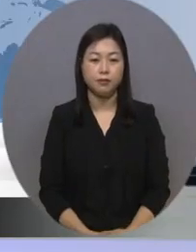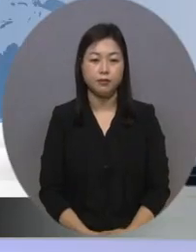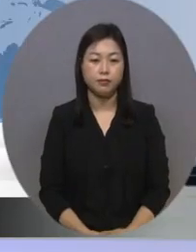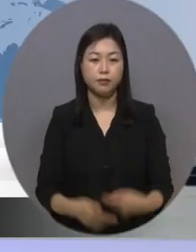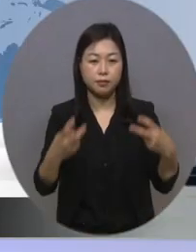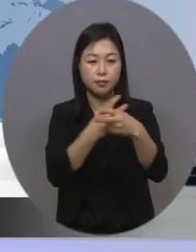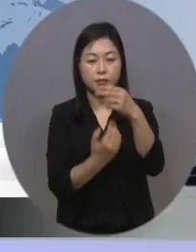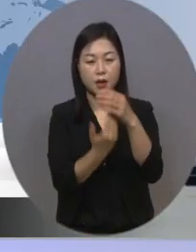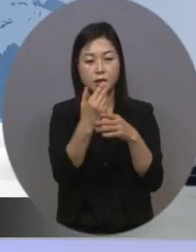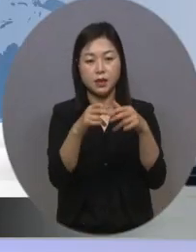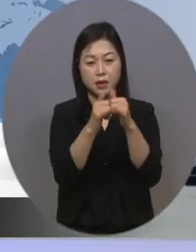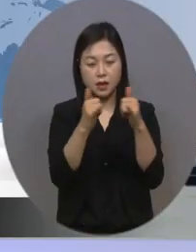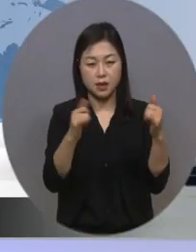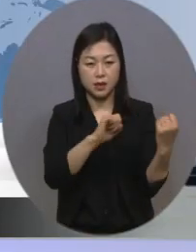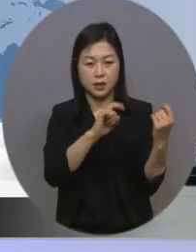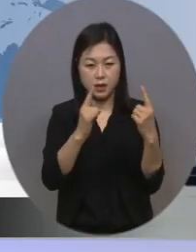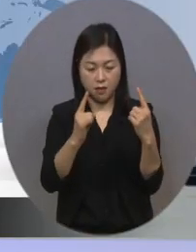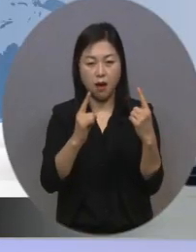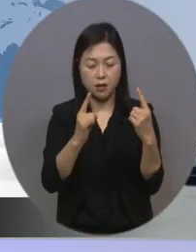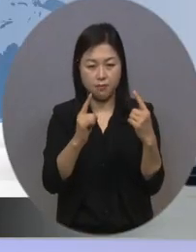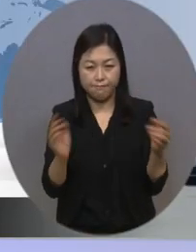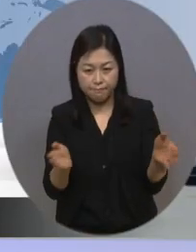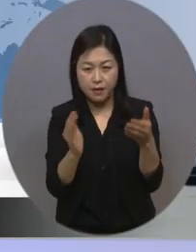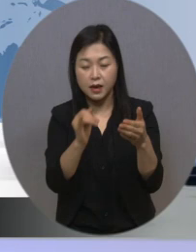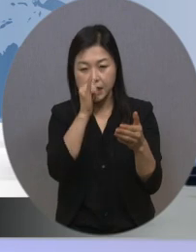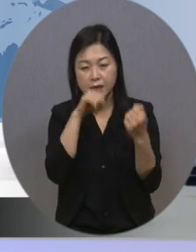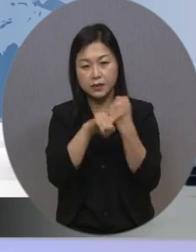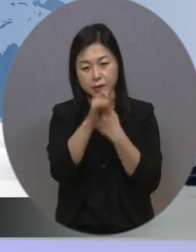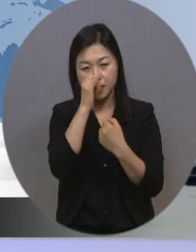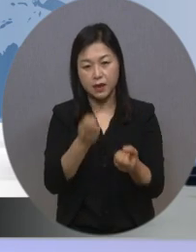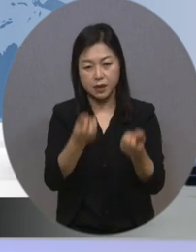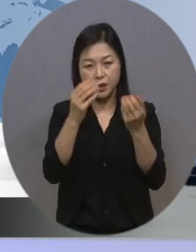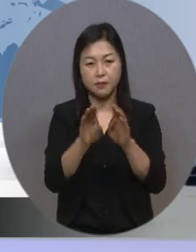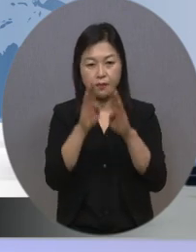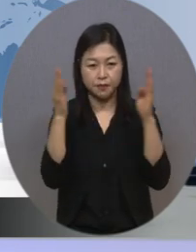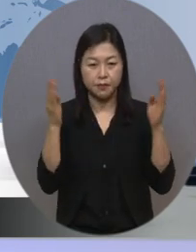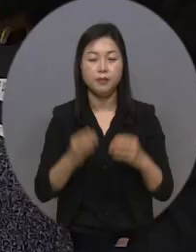교통사고 장애인들의 재활 의지를 높이는 뜻깊은 자리가 마련됐습니다.